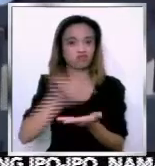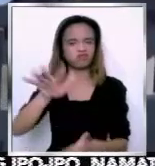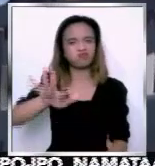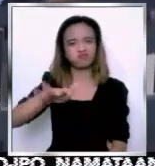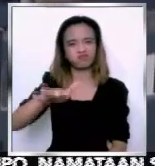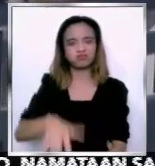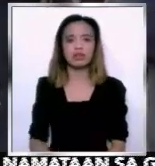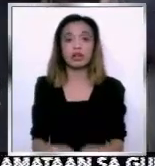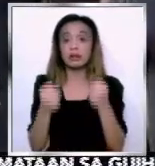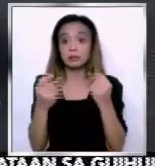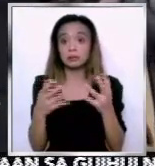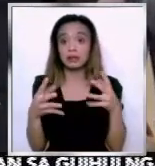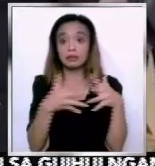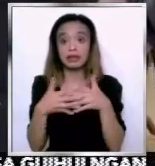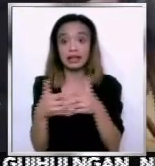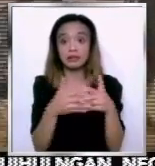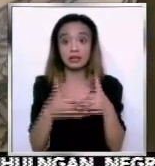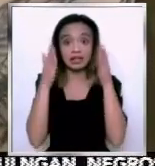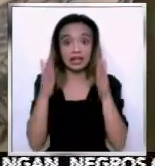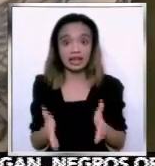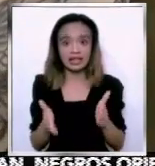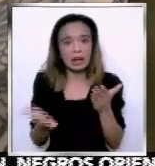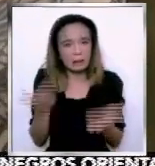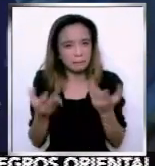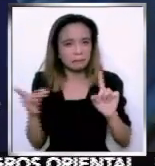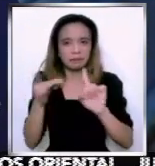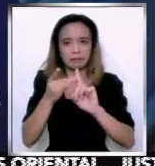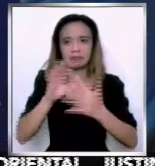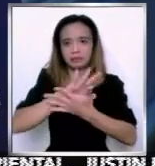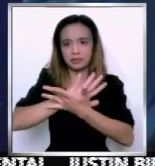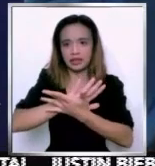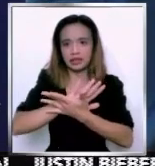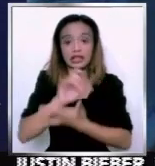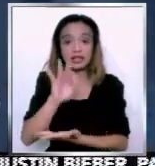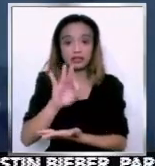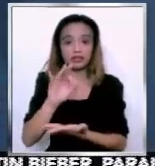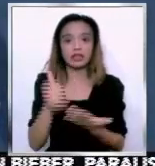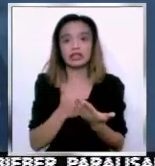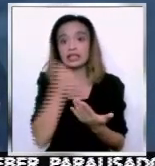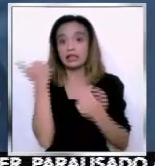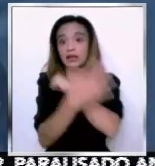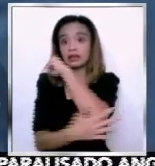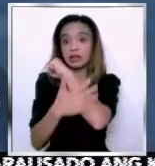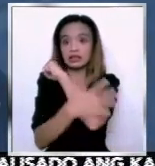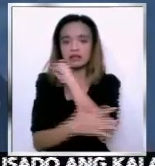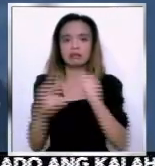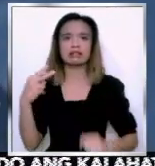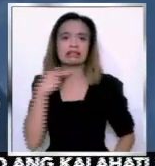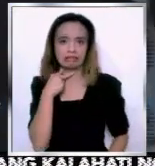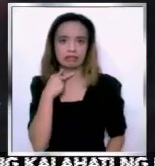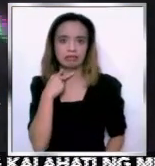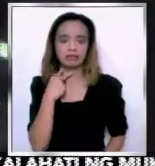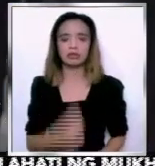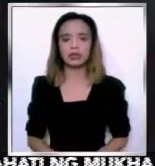mga Amerikano ang nangangambang baka magpositibo sila sa COVID habang nasa ibang bansa at mas stranded sila abroad. Ayon